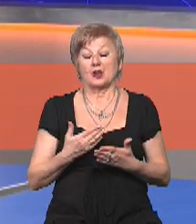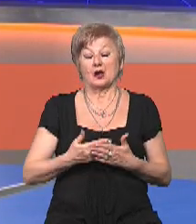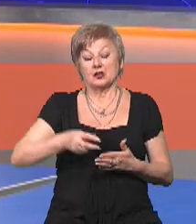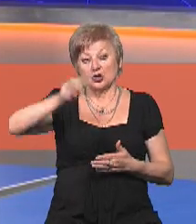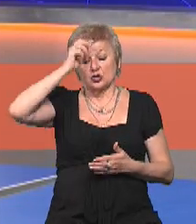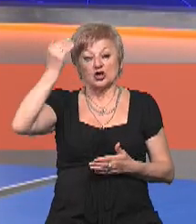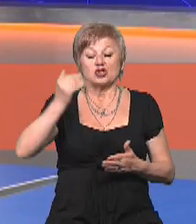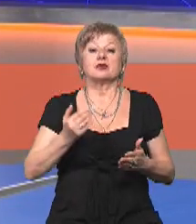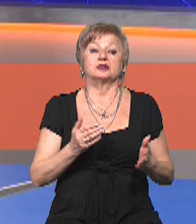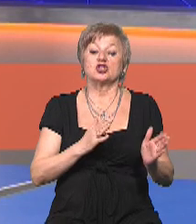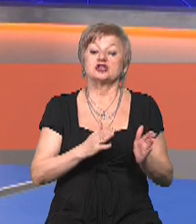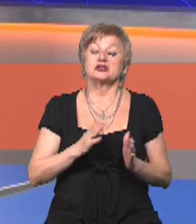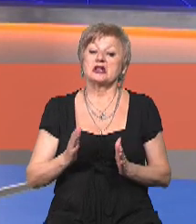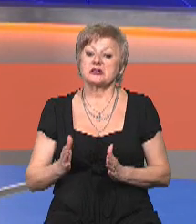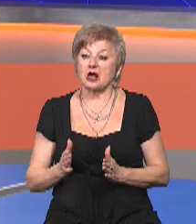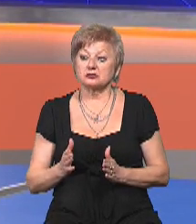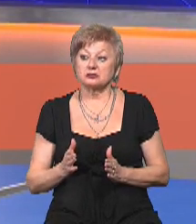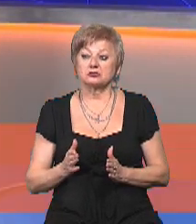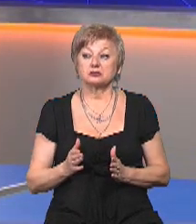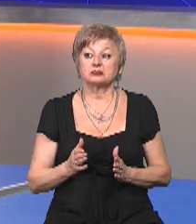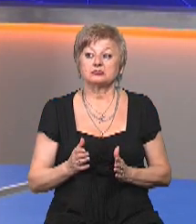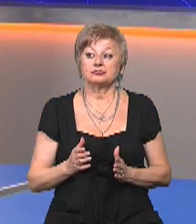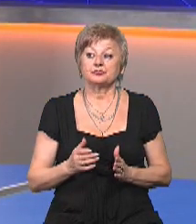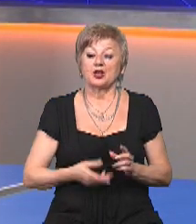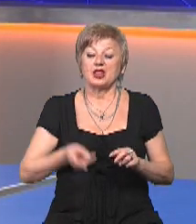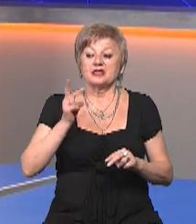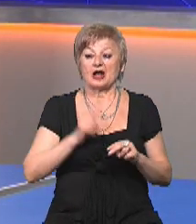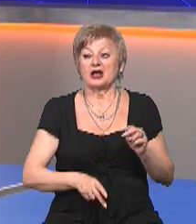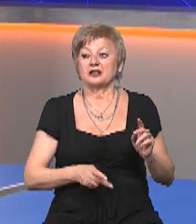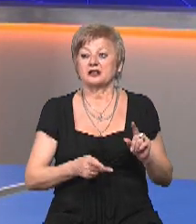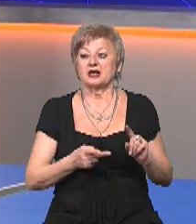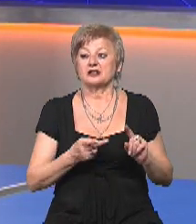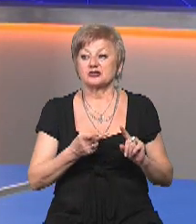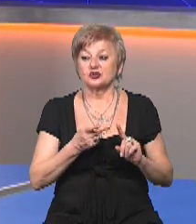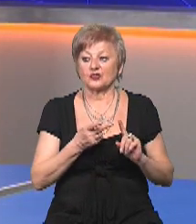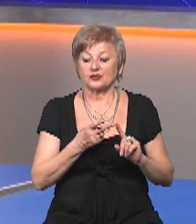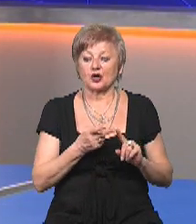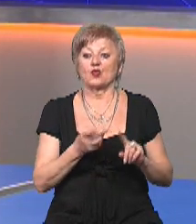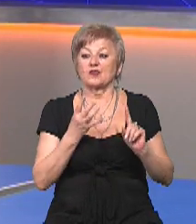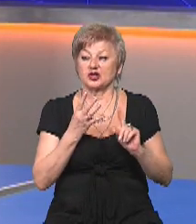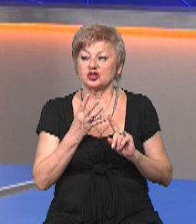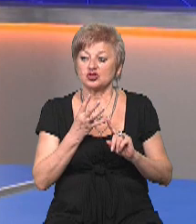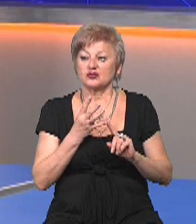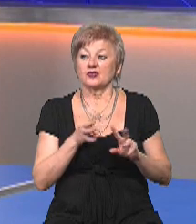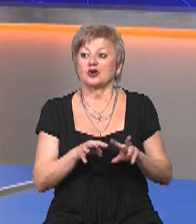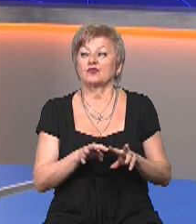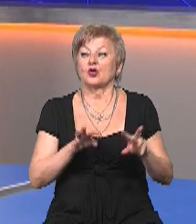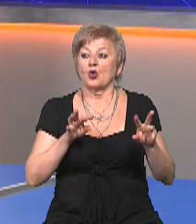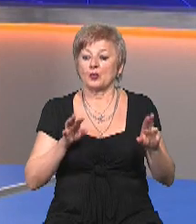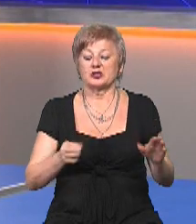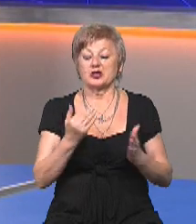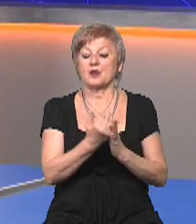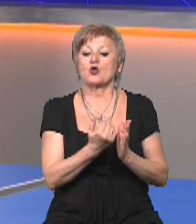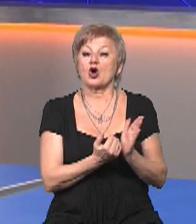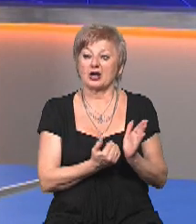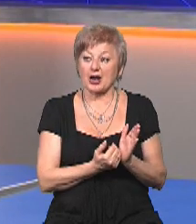стандарт початкової освіти. Тобто результати на кінець другого року навчання і четвертого однакові в обох